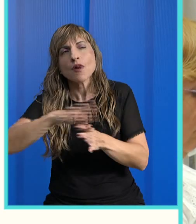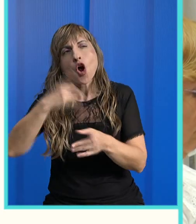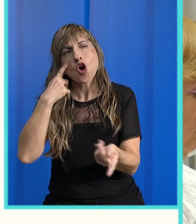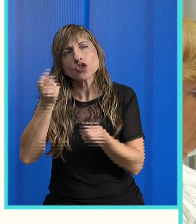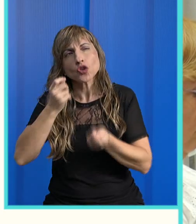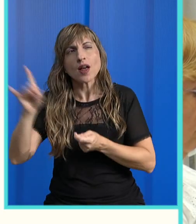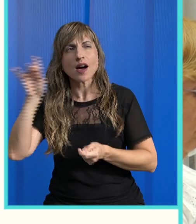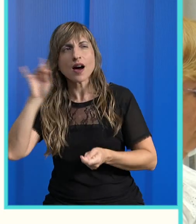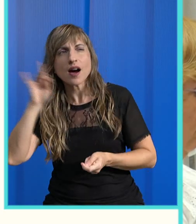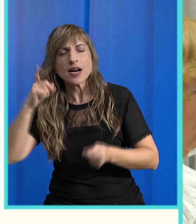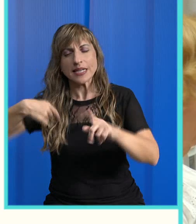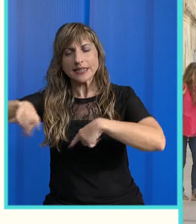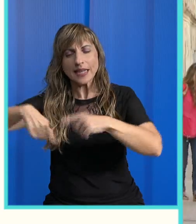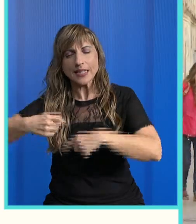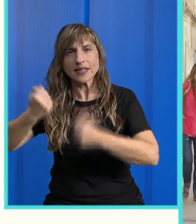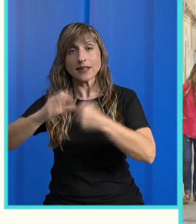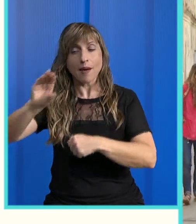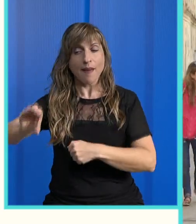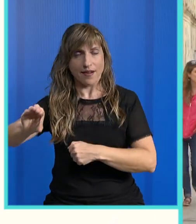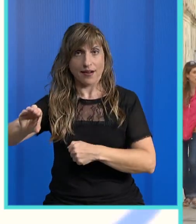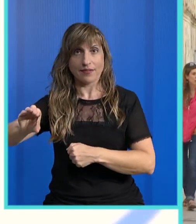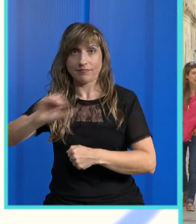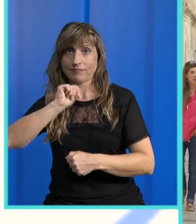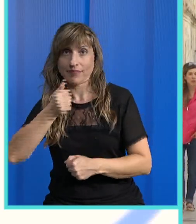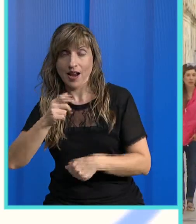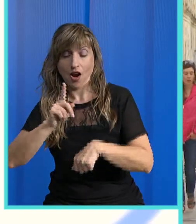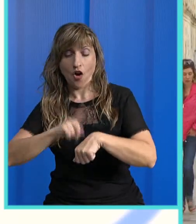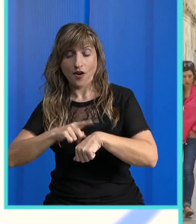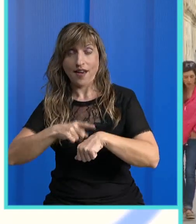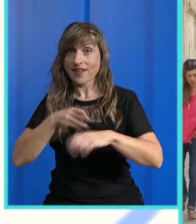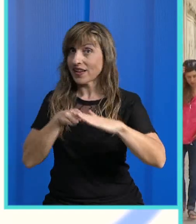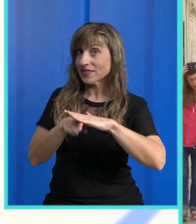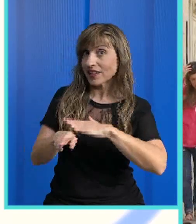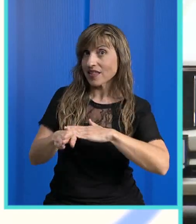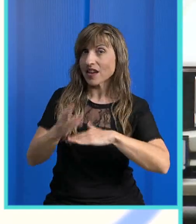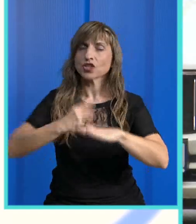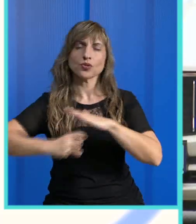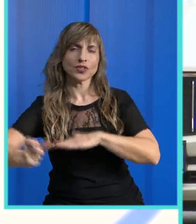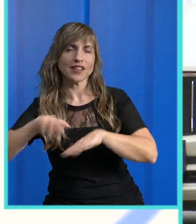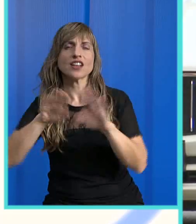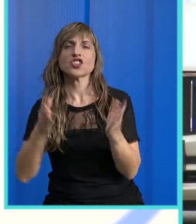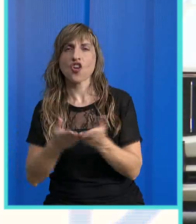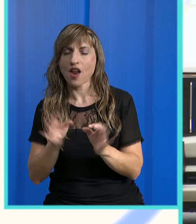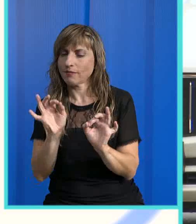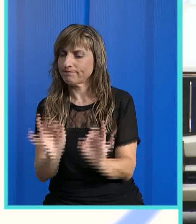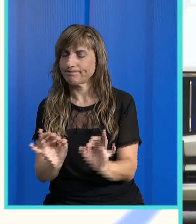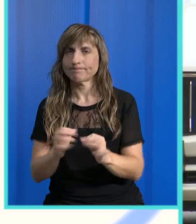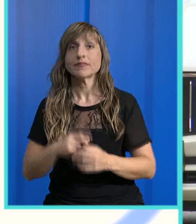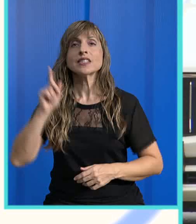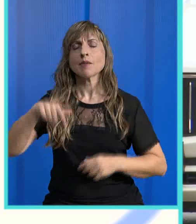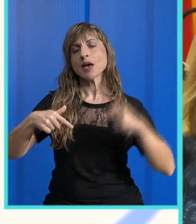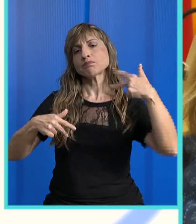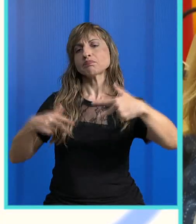soroll i l'aparcament irregular de cotxes i motos en hora espunta d'entrada i sortida de les escoles. També la instal·lació de càmeres de